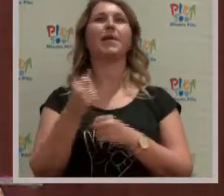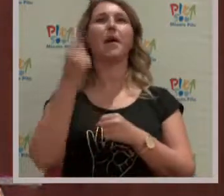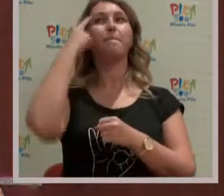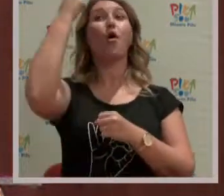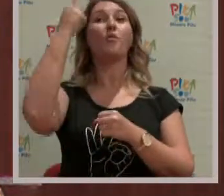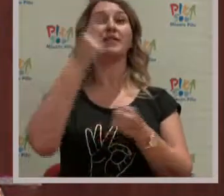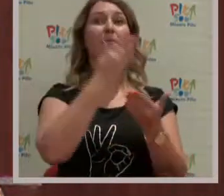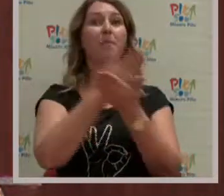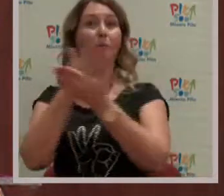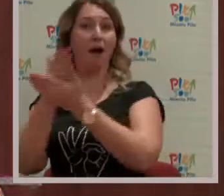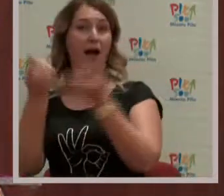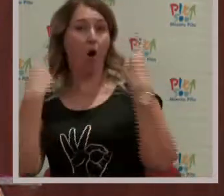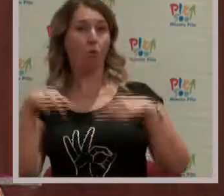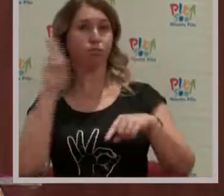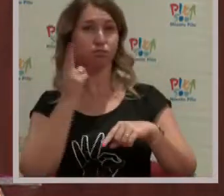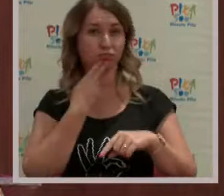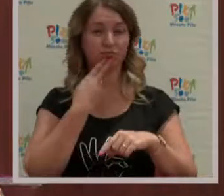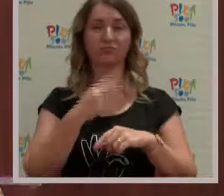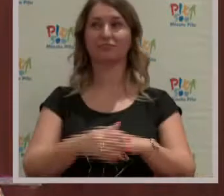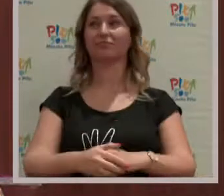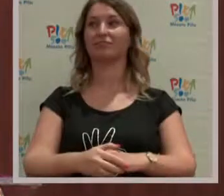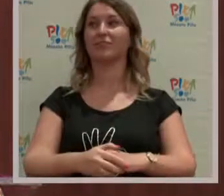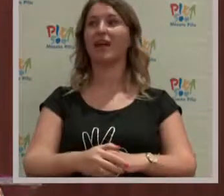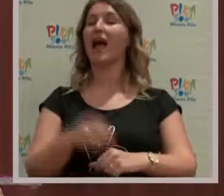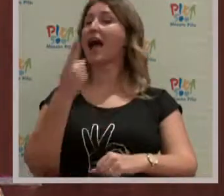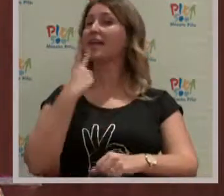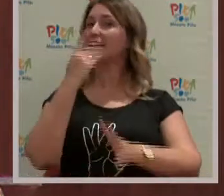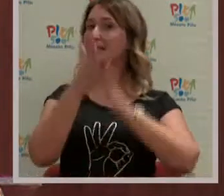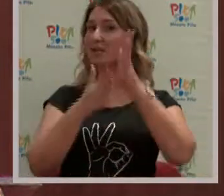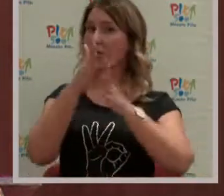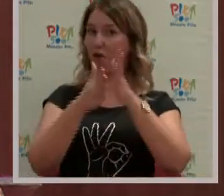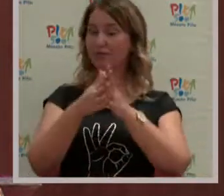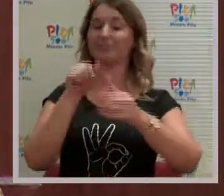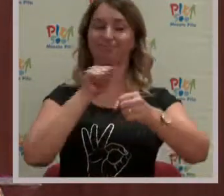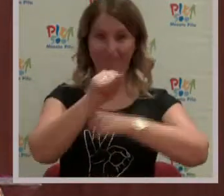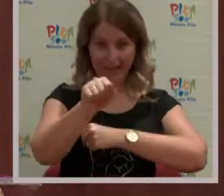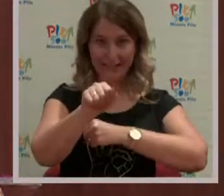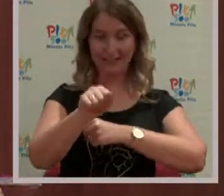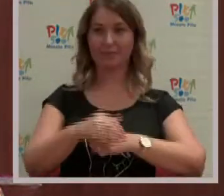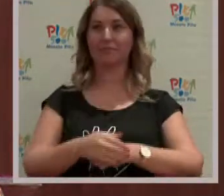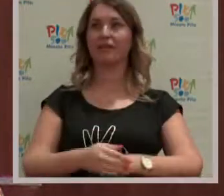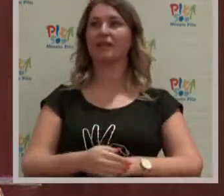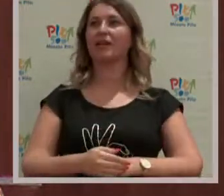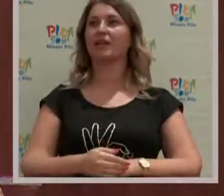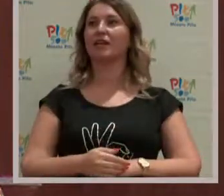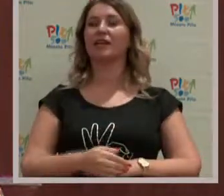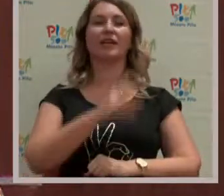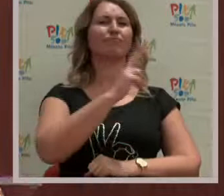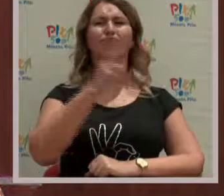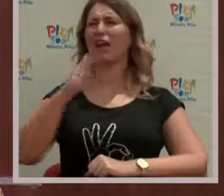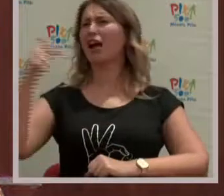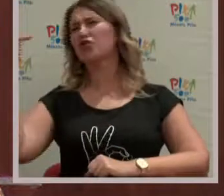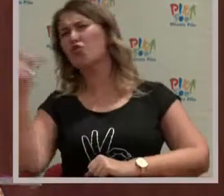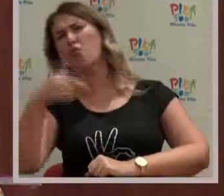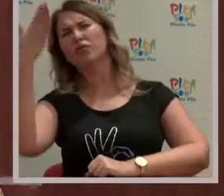świadomości społeczeństwa o tym, że język migowy istnieje, że powinien prawie każdy znać